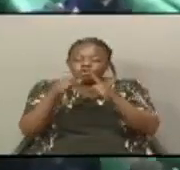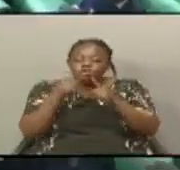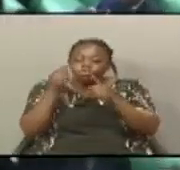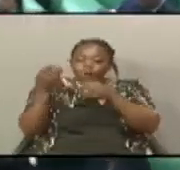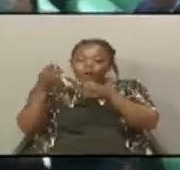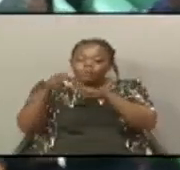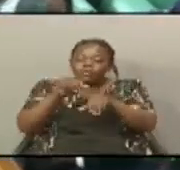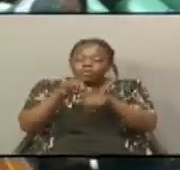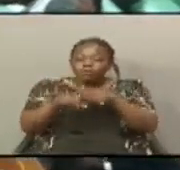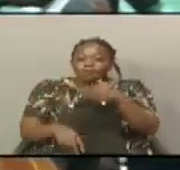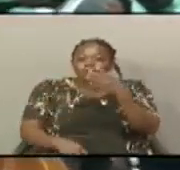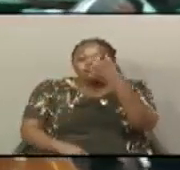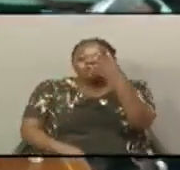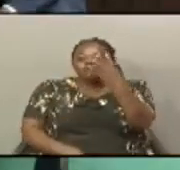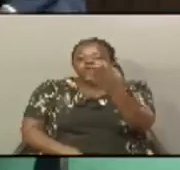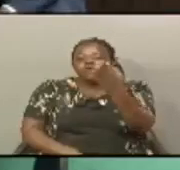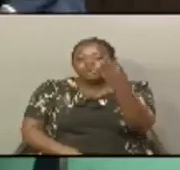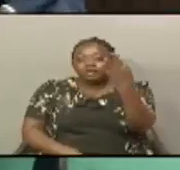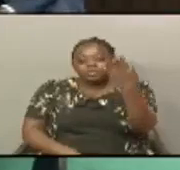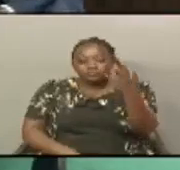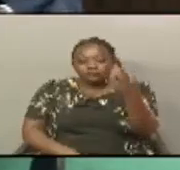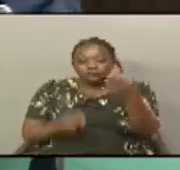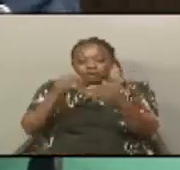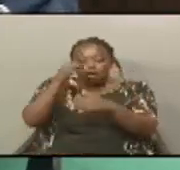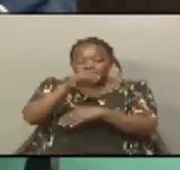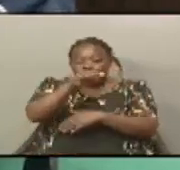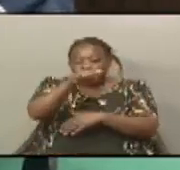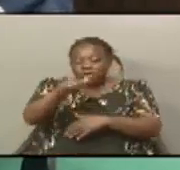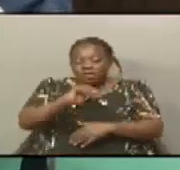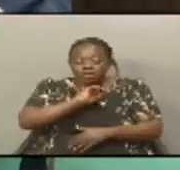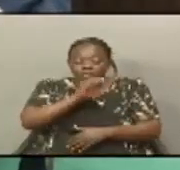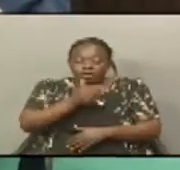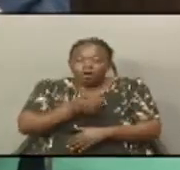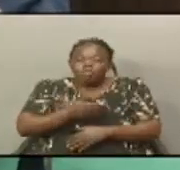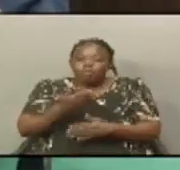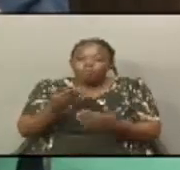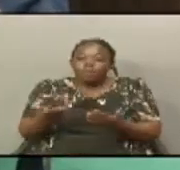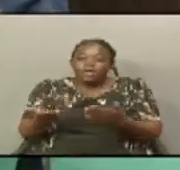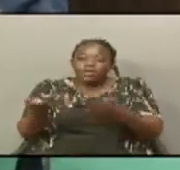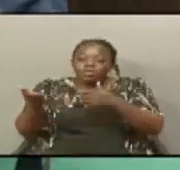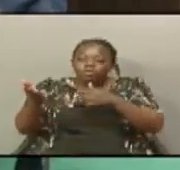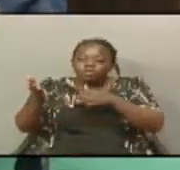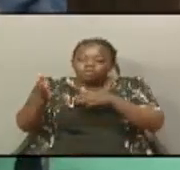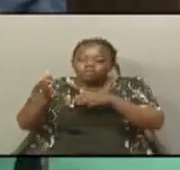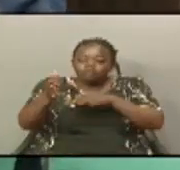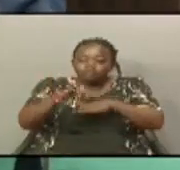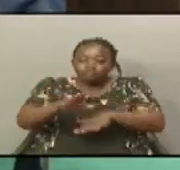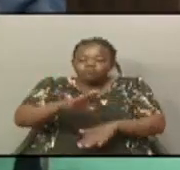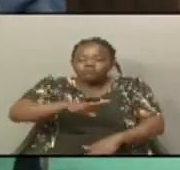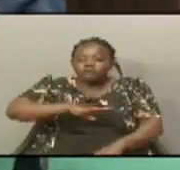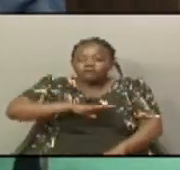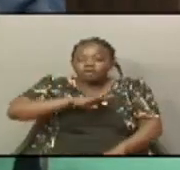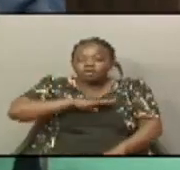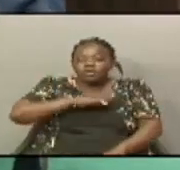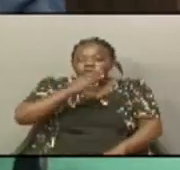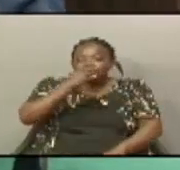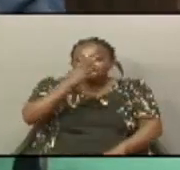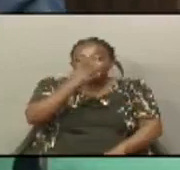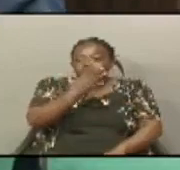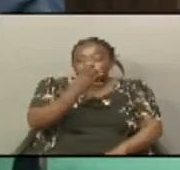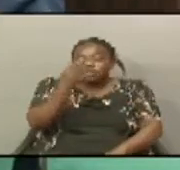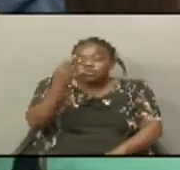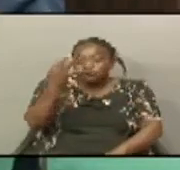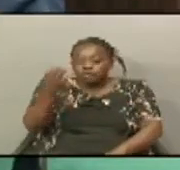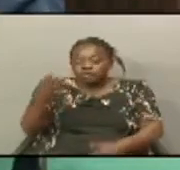gw'abakafa guweza namba 3. Oluvanyuma lw'omukyala omulala yafuna ebisago Felista Mbambu ow'emyaka 3 okufa